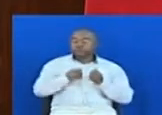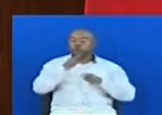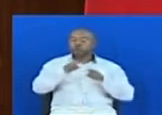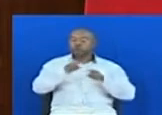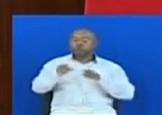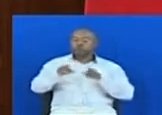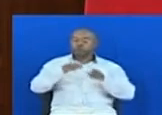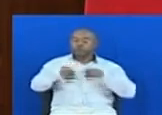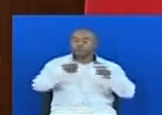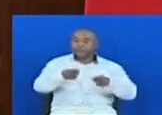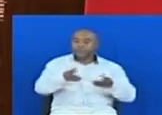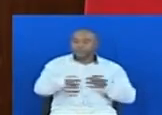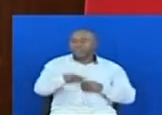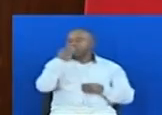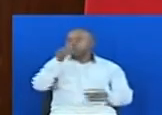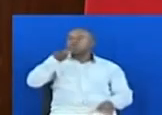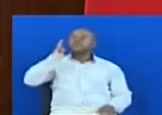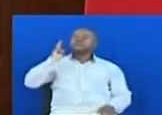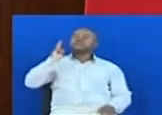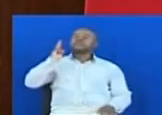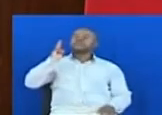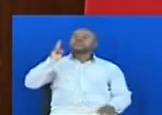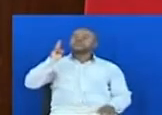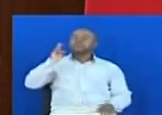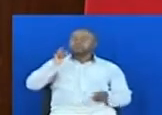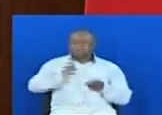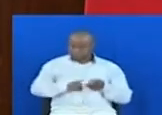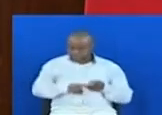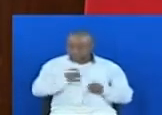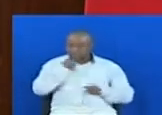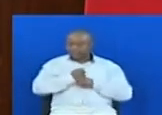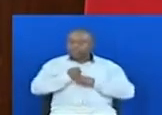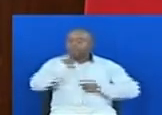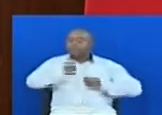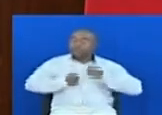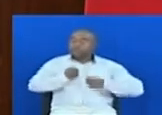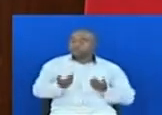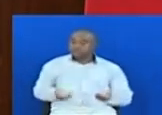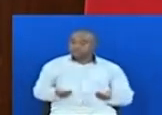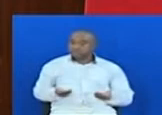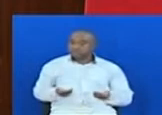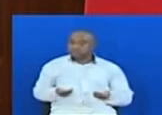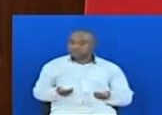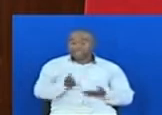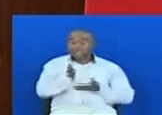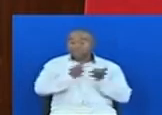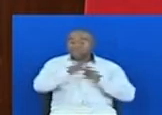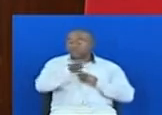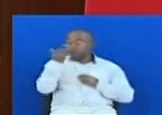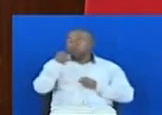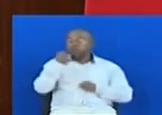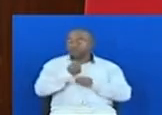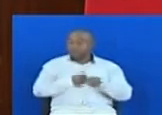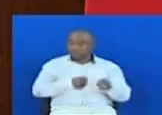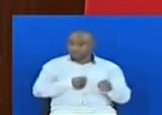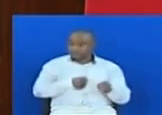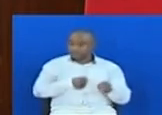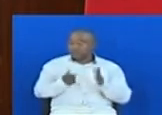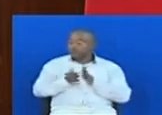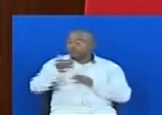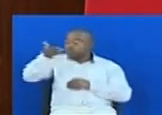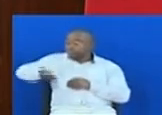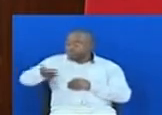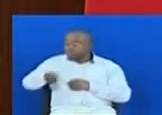basi tuchukue tule vyakula vya asili, tuwe tunafanya mazoezi. Ni vitu ambavyo wazee wetu walikuwa wakivifanya. Unaweza kijijini